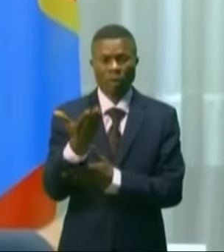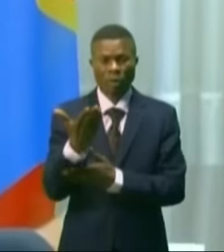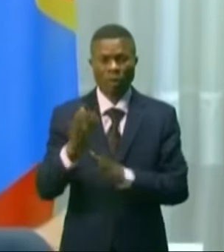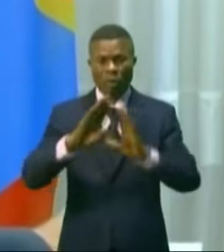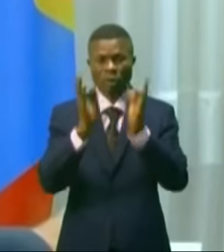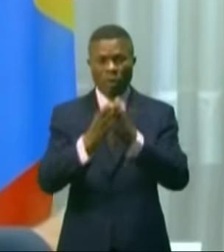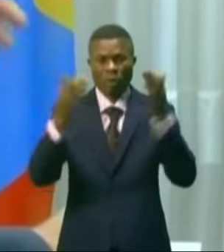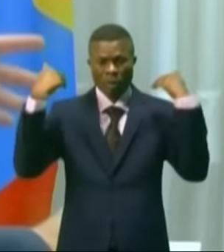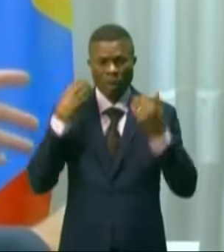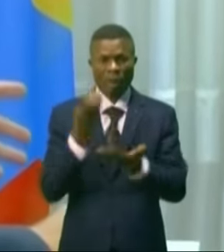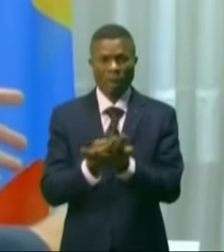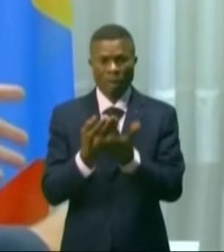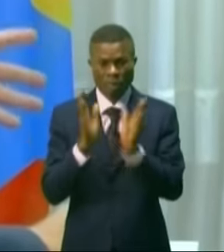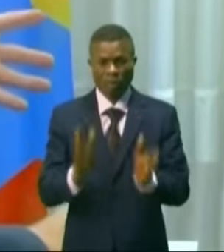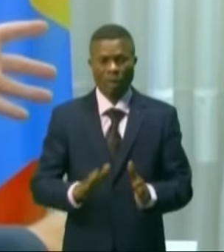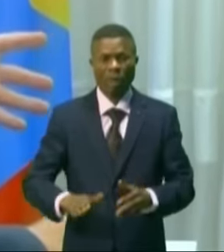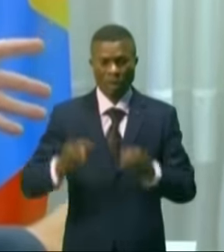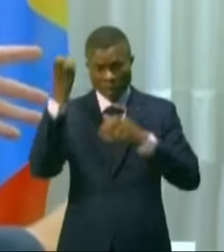autorités budgétaires